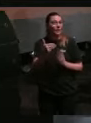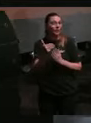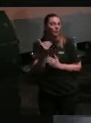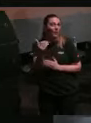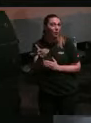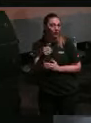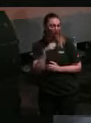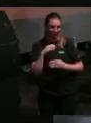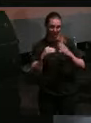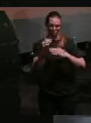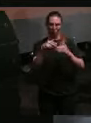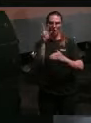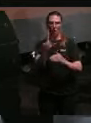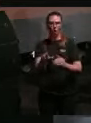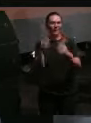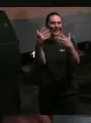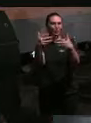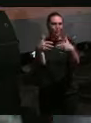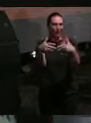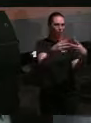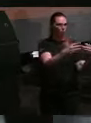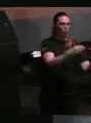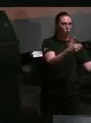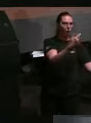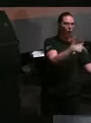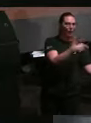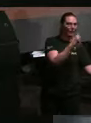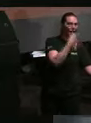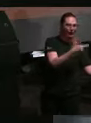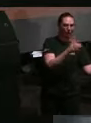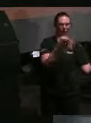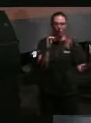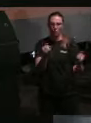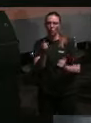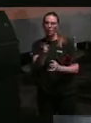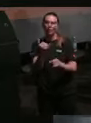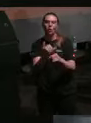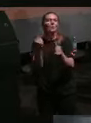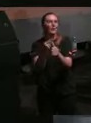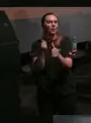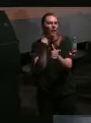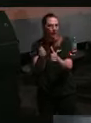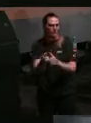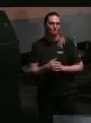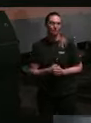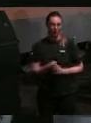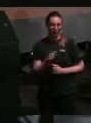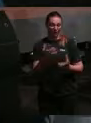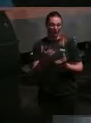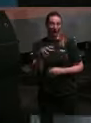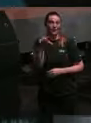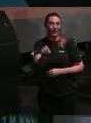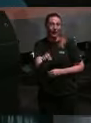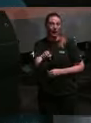alltid når vi skal bygge liksom grønn industri og fase ut oljenæringen, det jo og hvordan vi prioriterer. Vi trenger tilgang